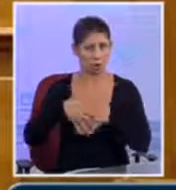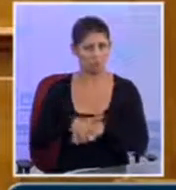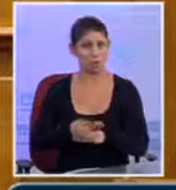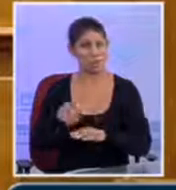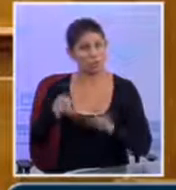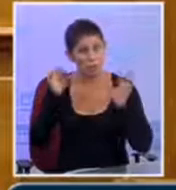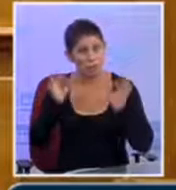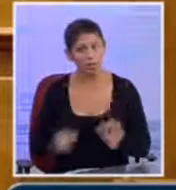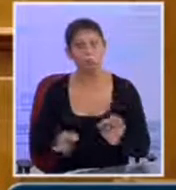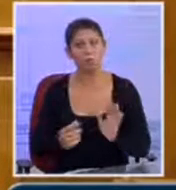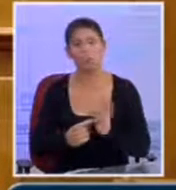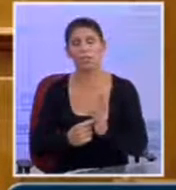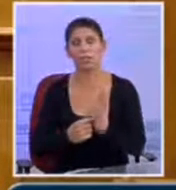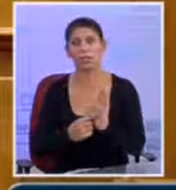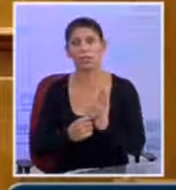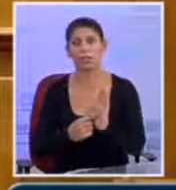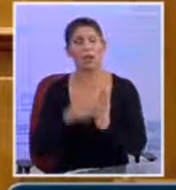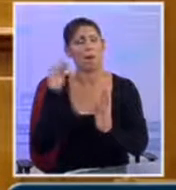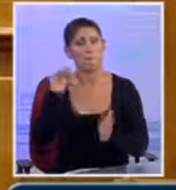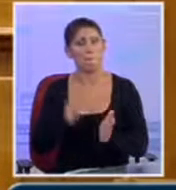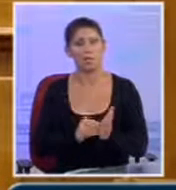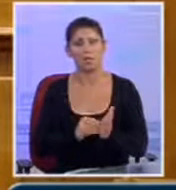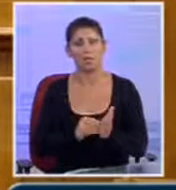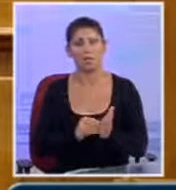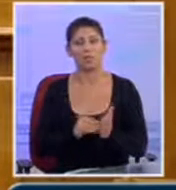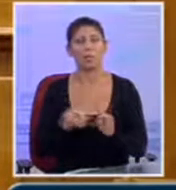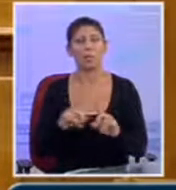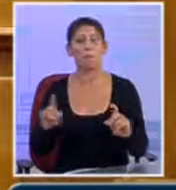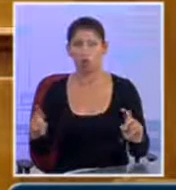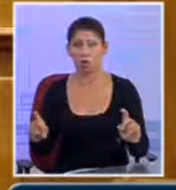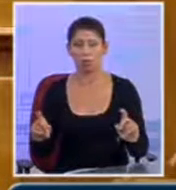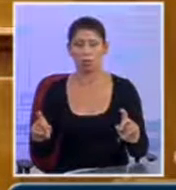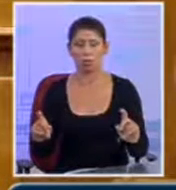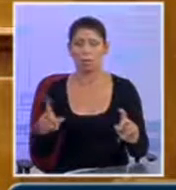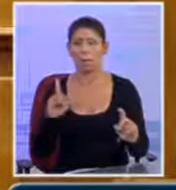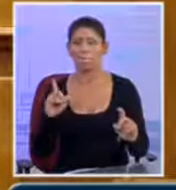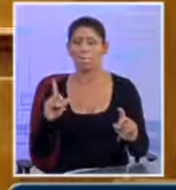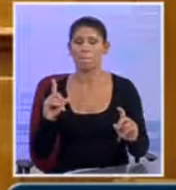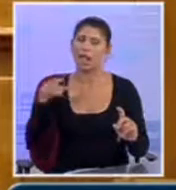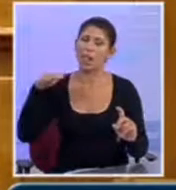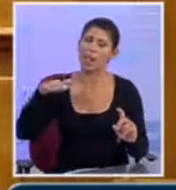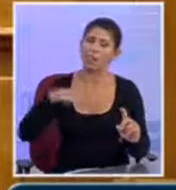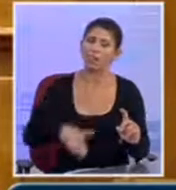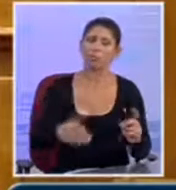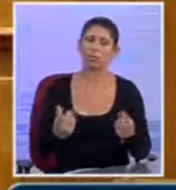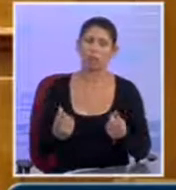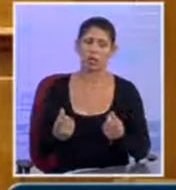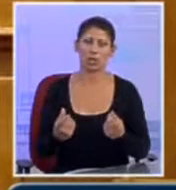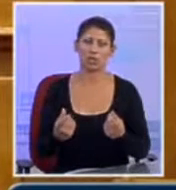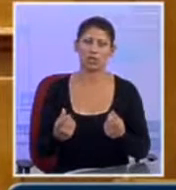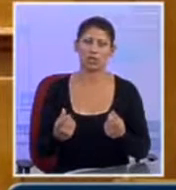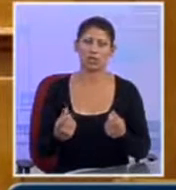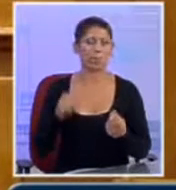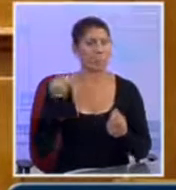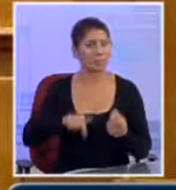ακριβώς εμφανίζεται ξανά ως προϊόν μιας ύφεσης η οποία προκλήθηκε υπό